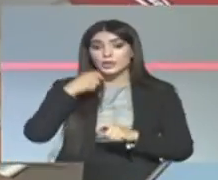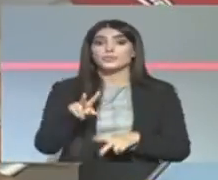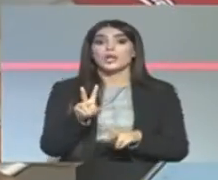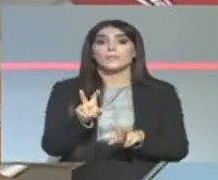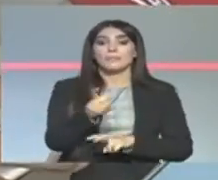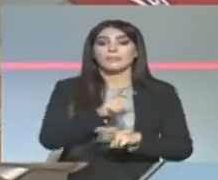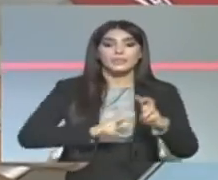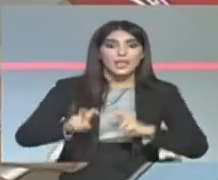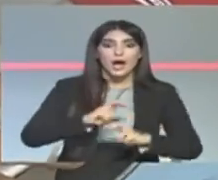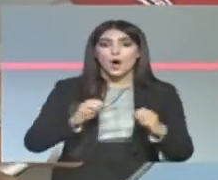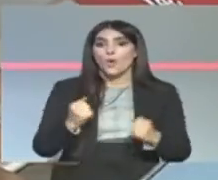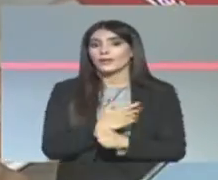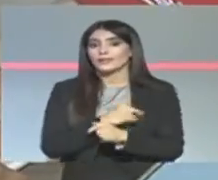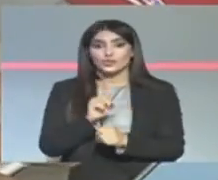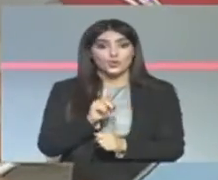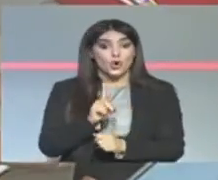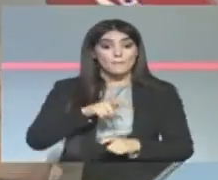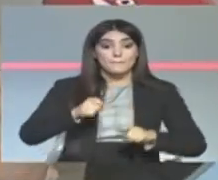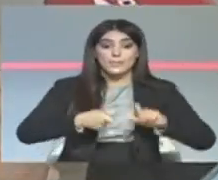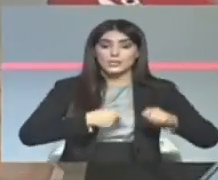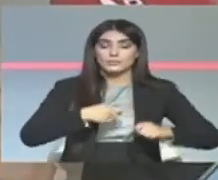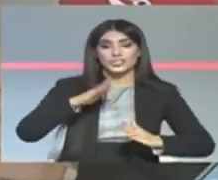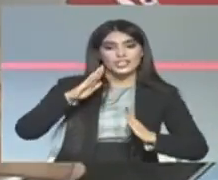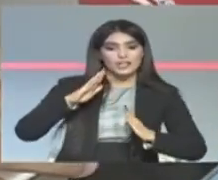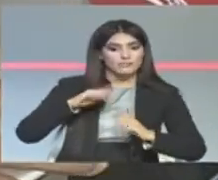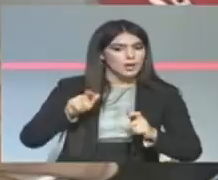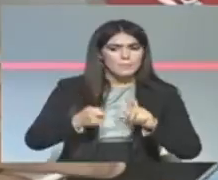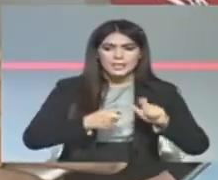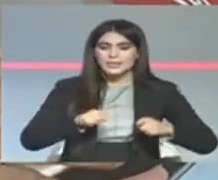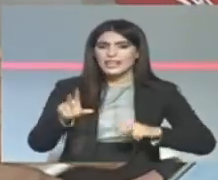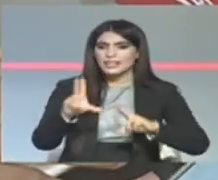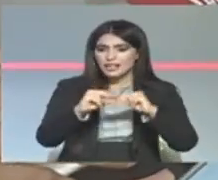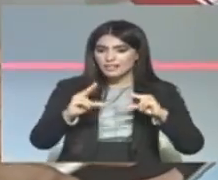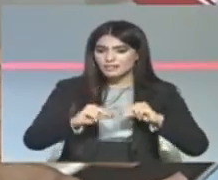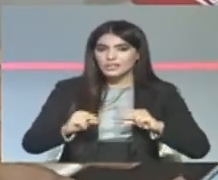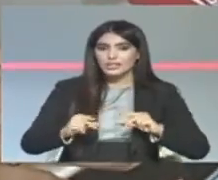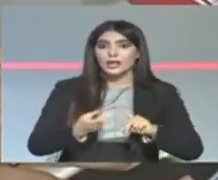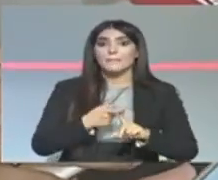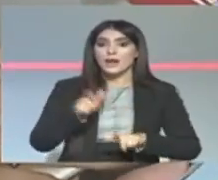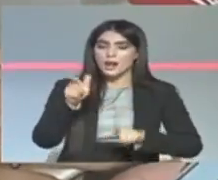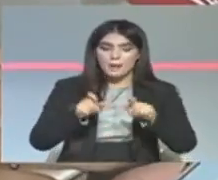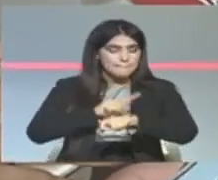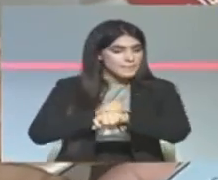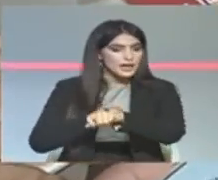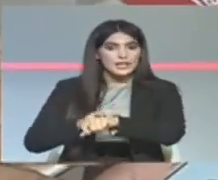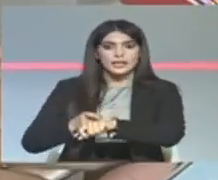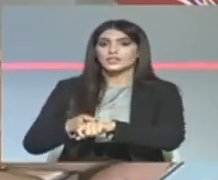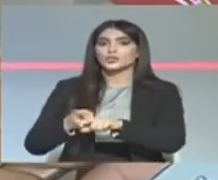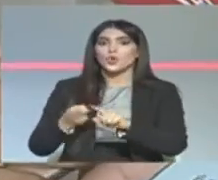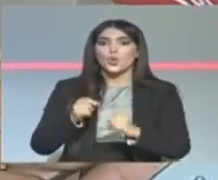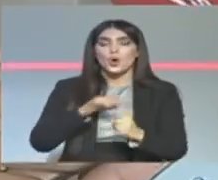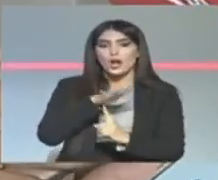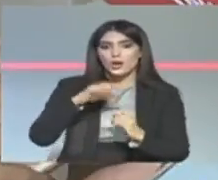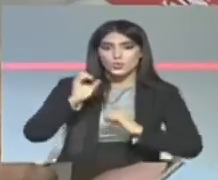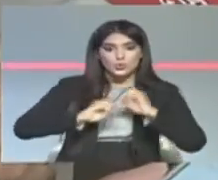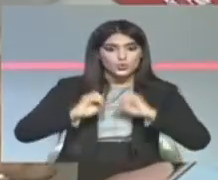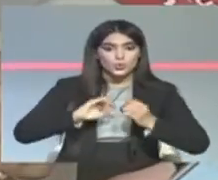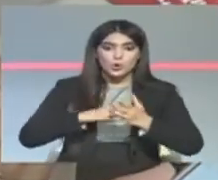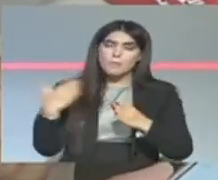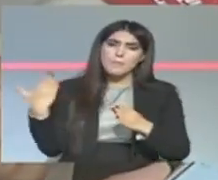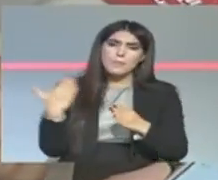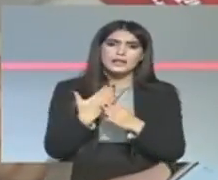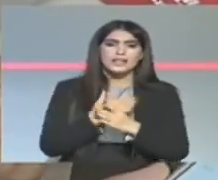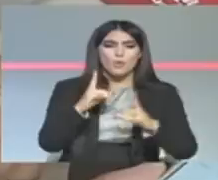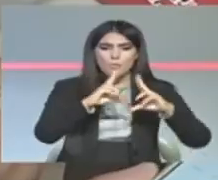لترويح النفس بل لا فرق المؤسسات البلديات والمجتمع المدني يدخل